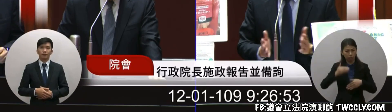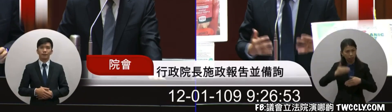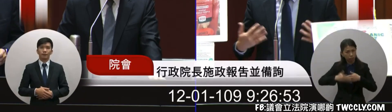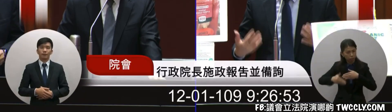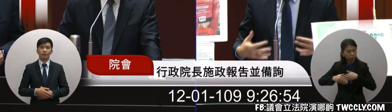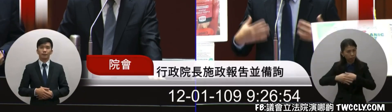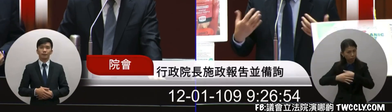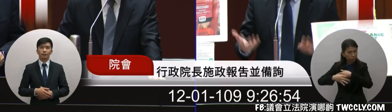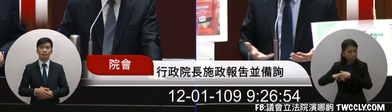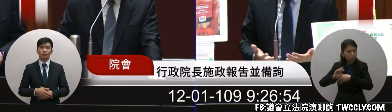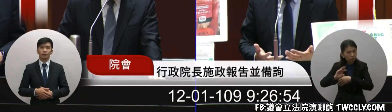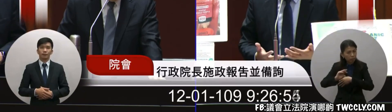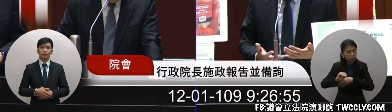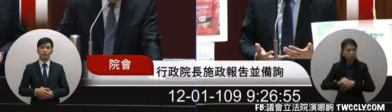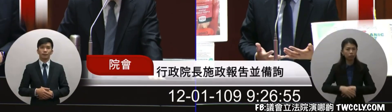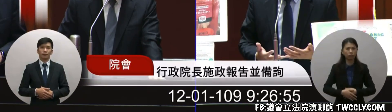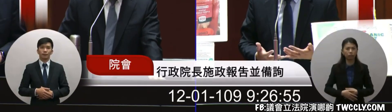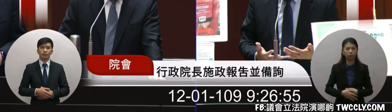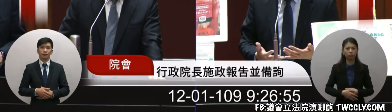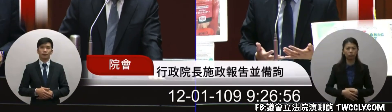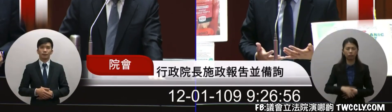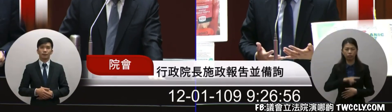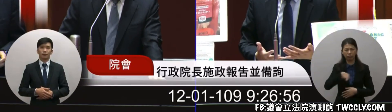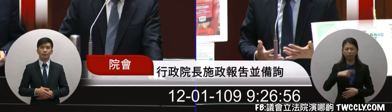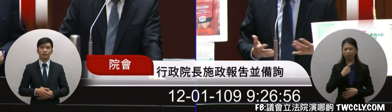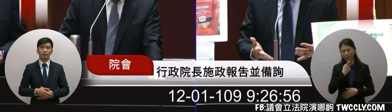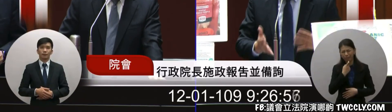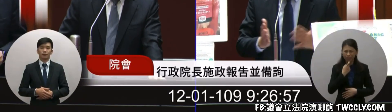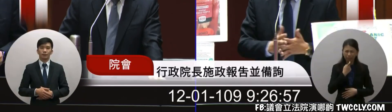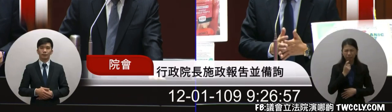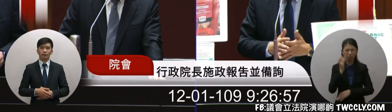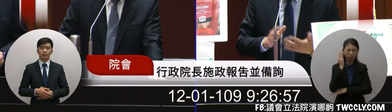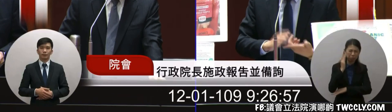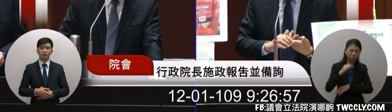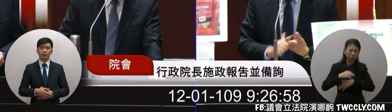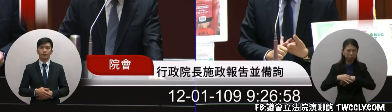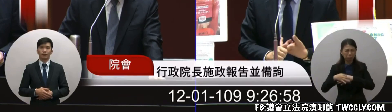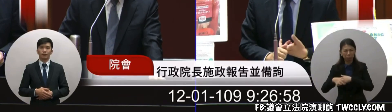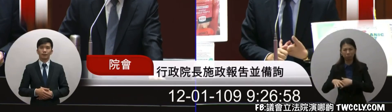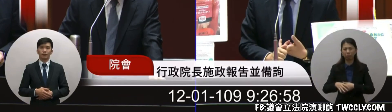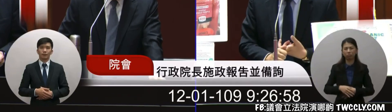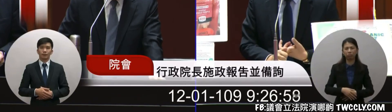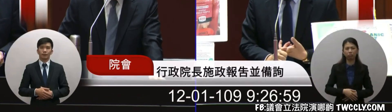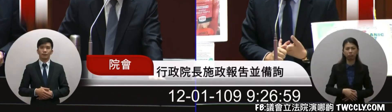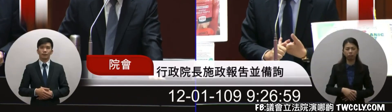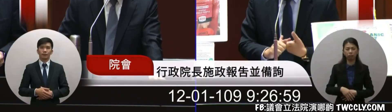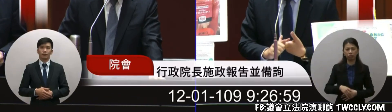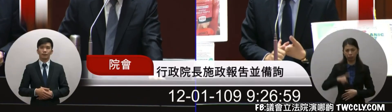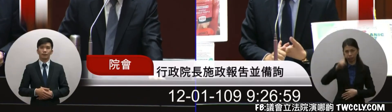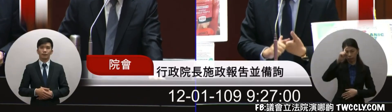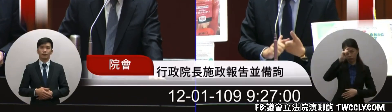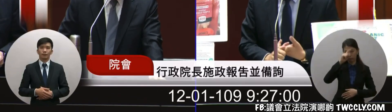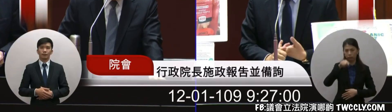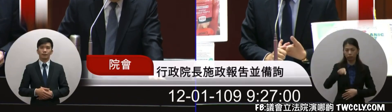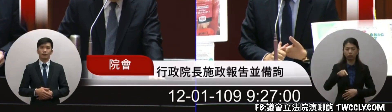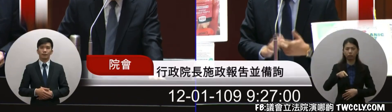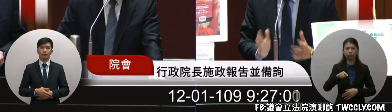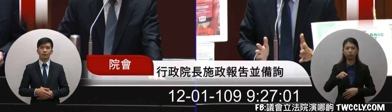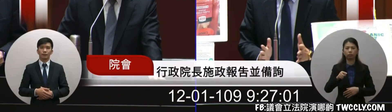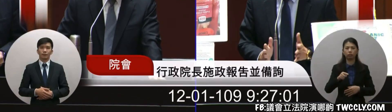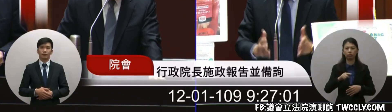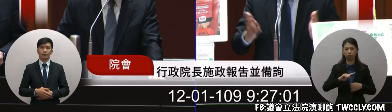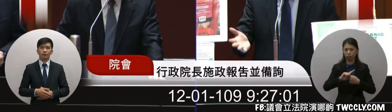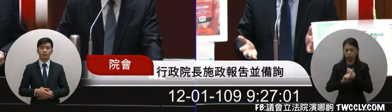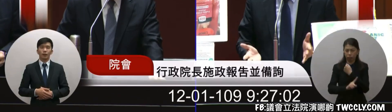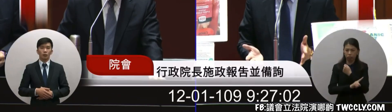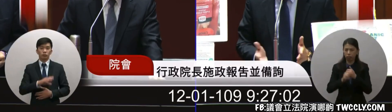觉得像既然国人都已经提出这样子的这个怀疑了，我觉得真的必须要有一个完完整整的政府采购依法行政的这个程